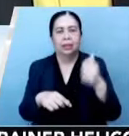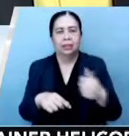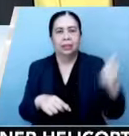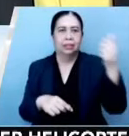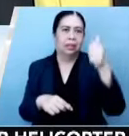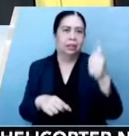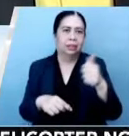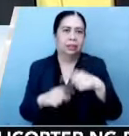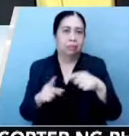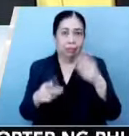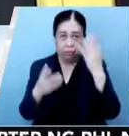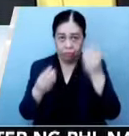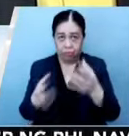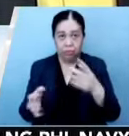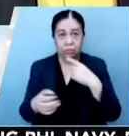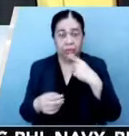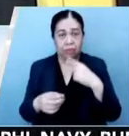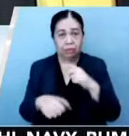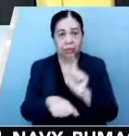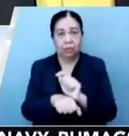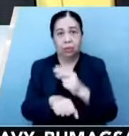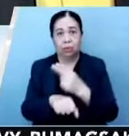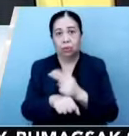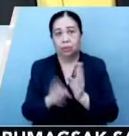nyo naman sa town hall meeting ng ating